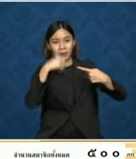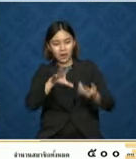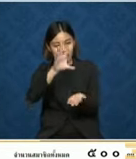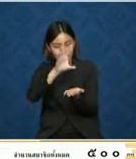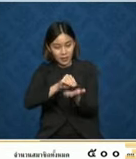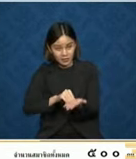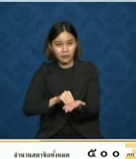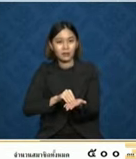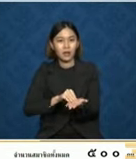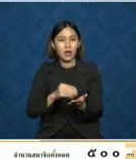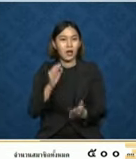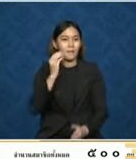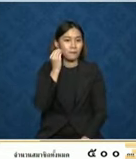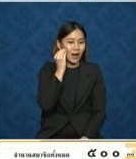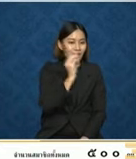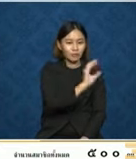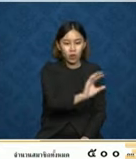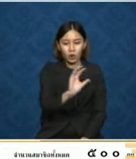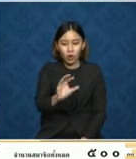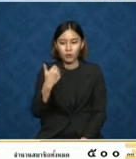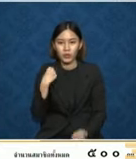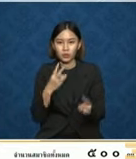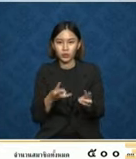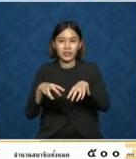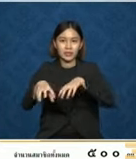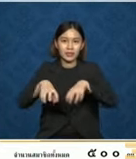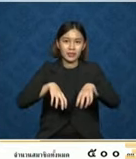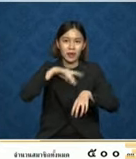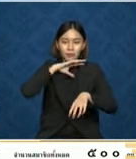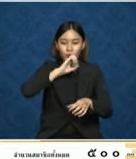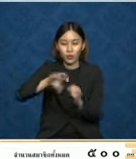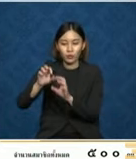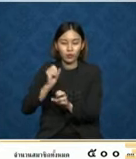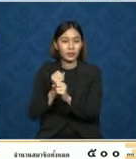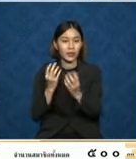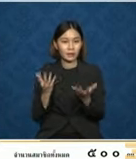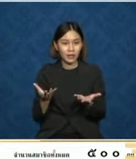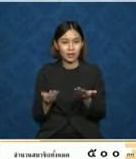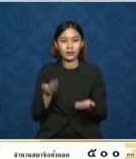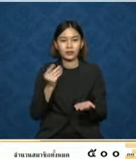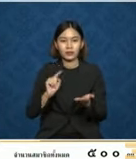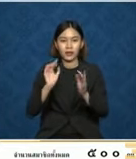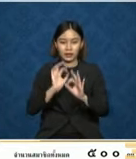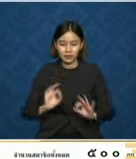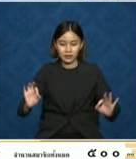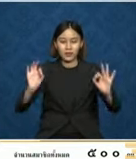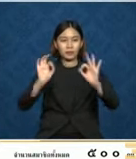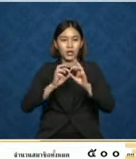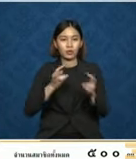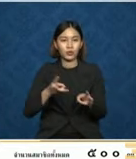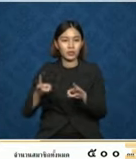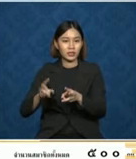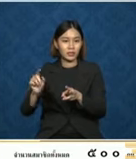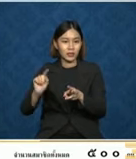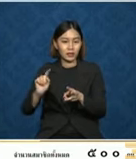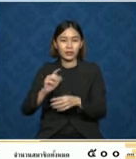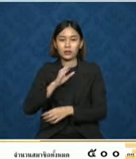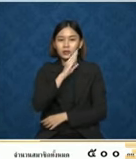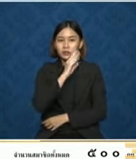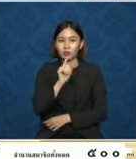ข้อมูลว่าแต่ละบ้านเนี่ยมีการจัดการขยะอย่างไรนะคะหรือว่าอีกเรื่องนึงที่สำคัญก็คือว่าเขาใช้วิธีว่าถ้